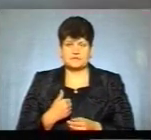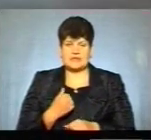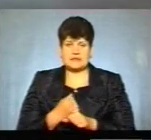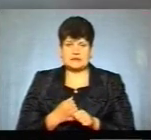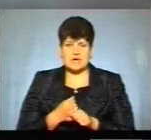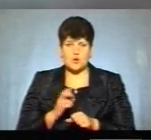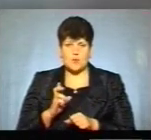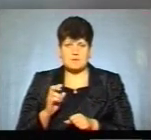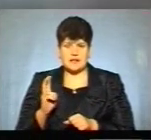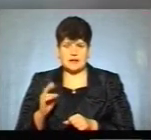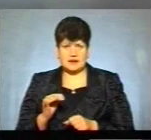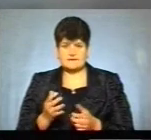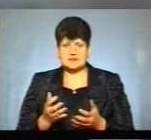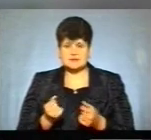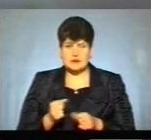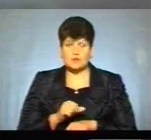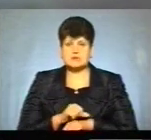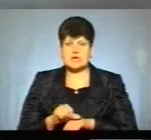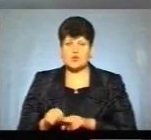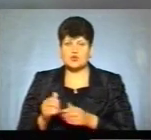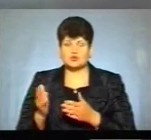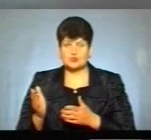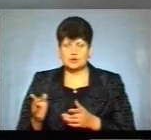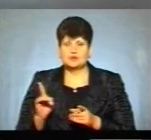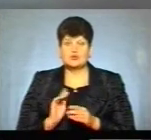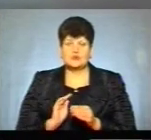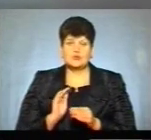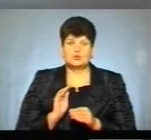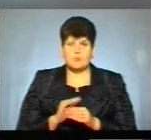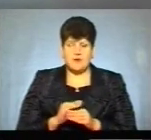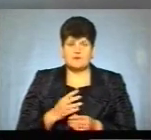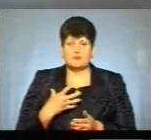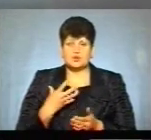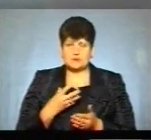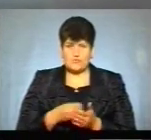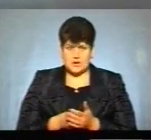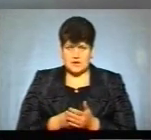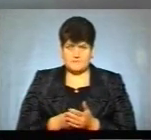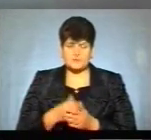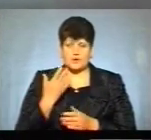наробки візьмемо за кордону, щось додамо своє,